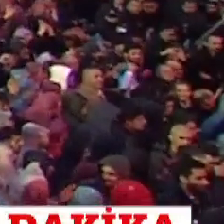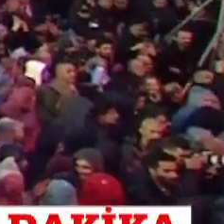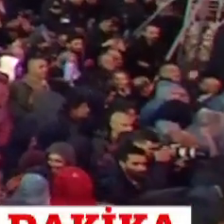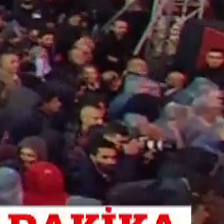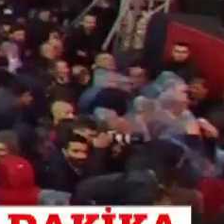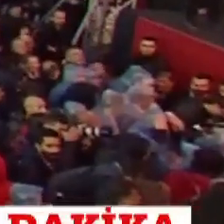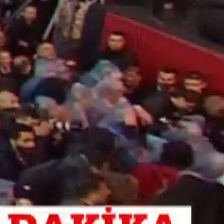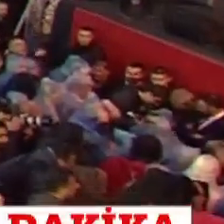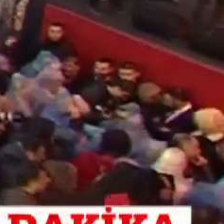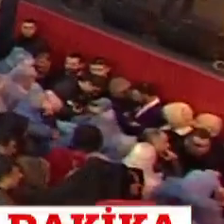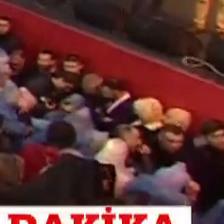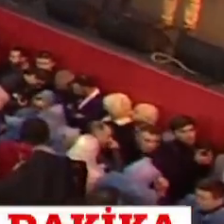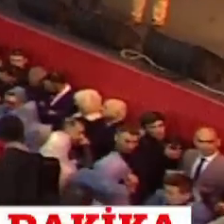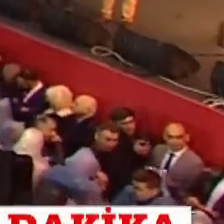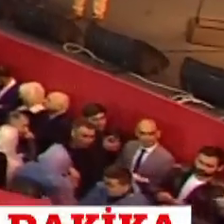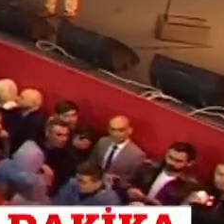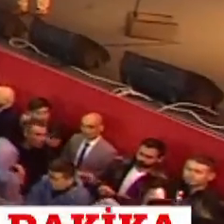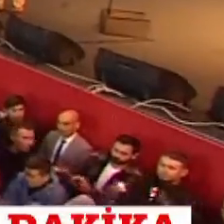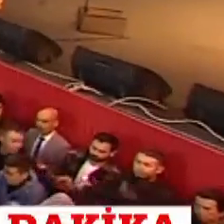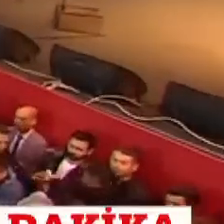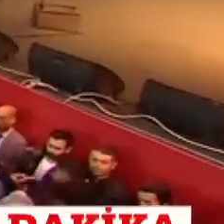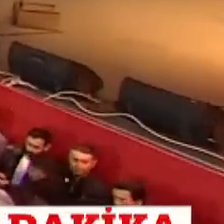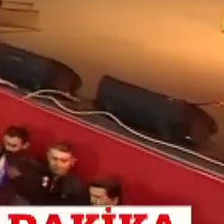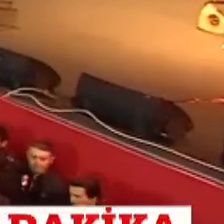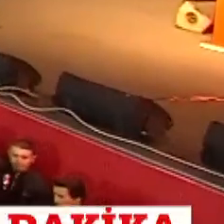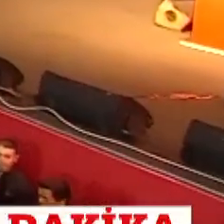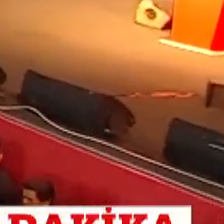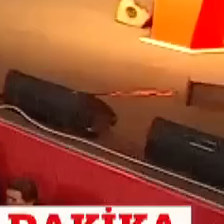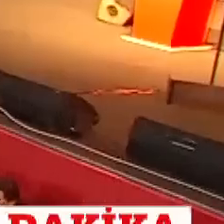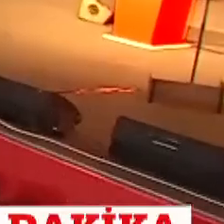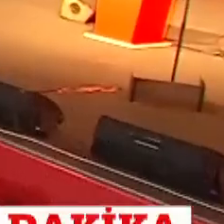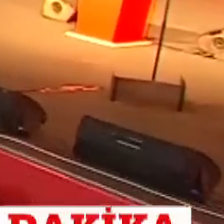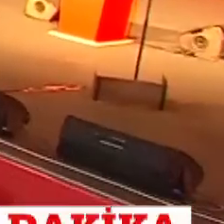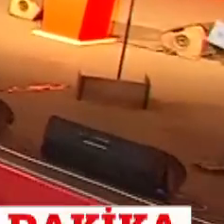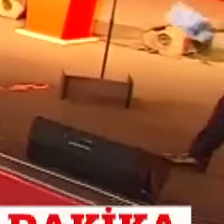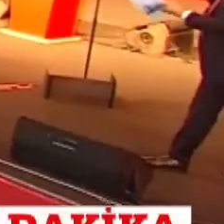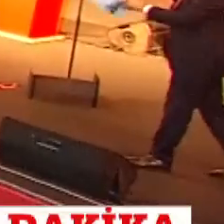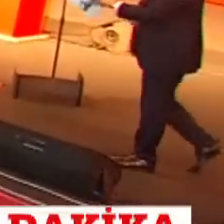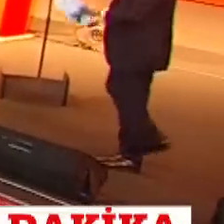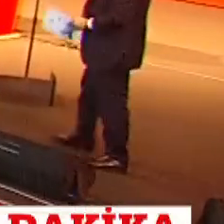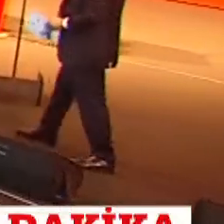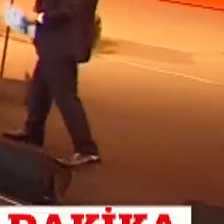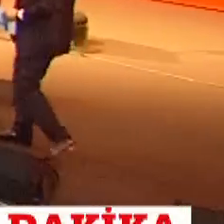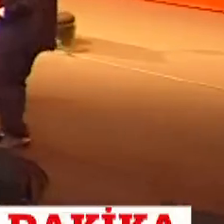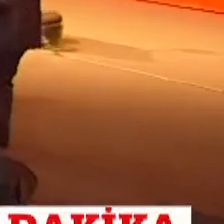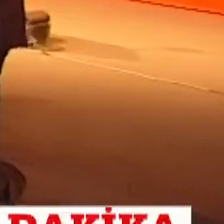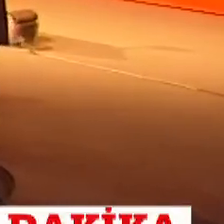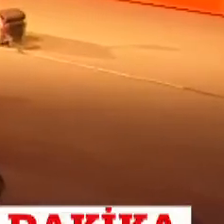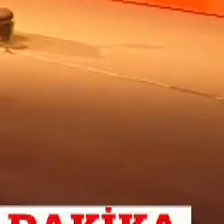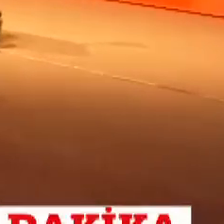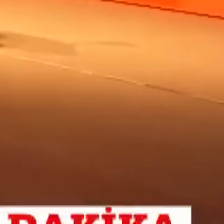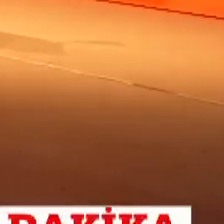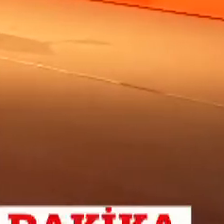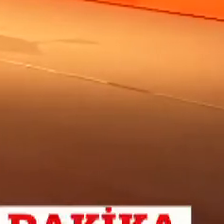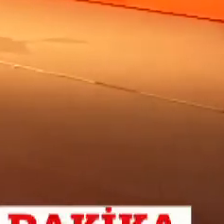Birazdan ben konuşmamı sakinleştiriyorum. Birazdan genel başkanlarımı davet